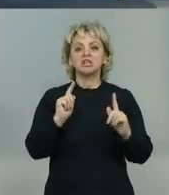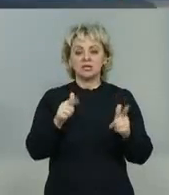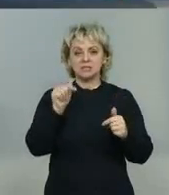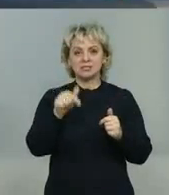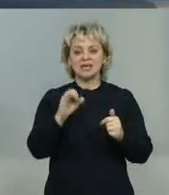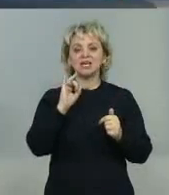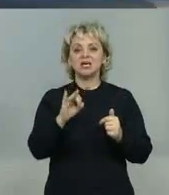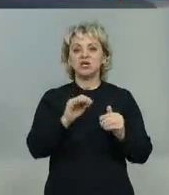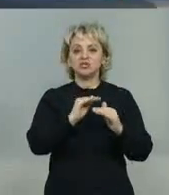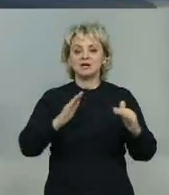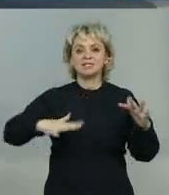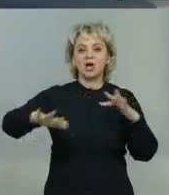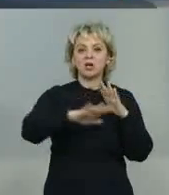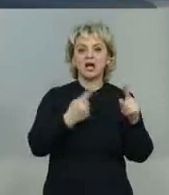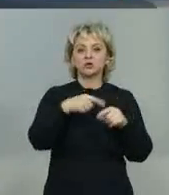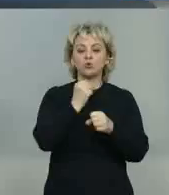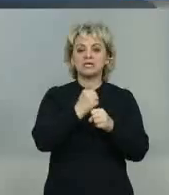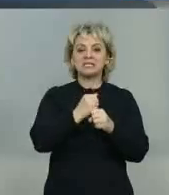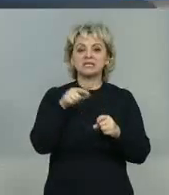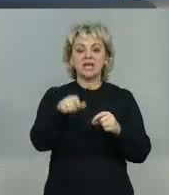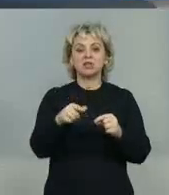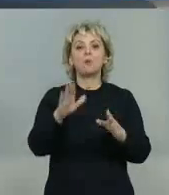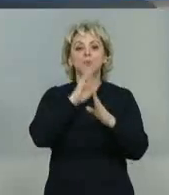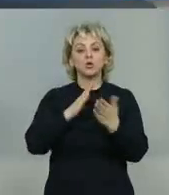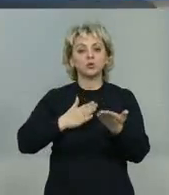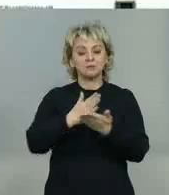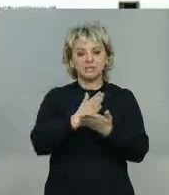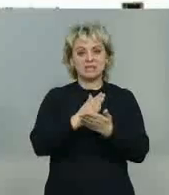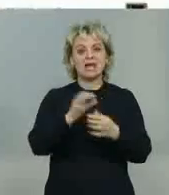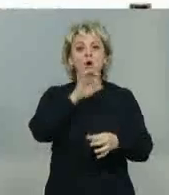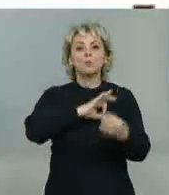естественные. И детская площадка, которая сделана тоже весьма в таком природном стиле.